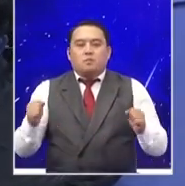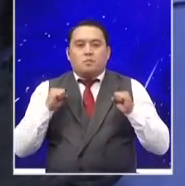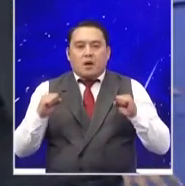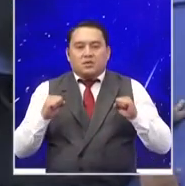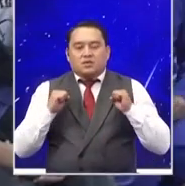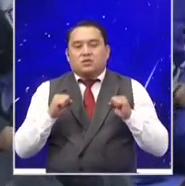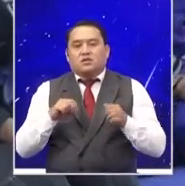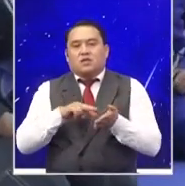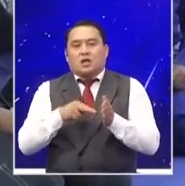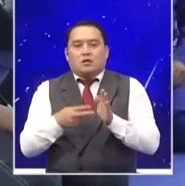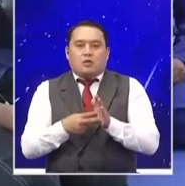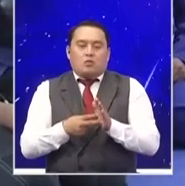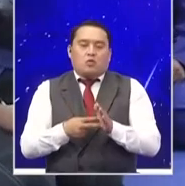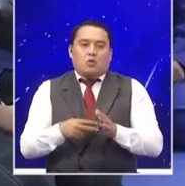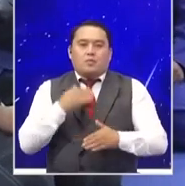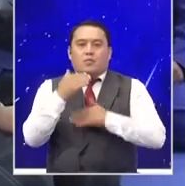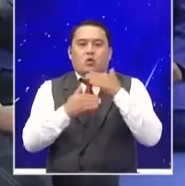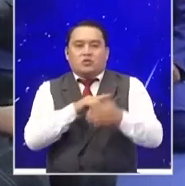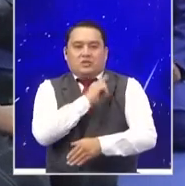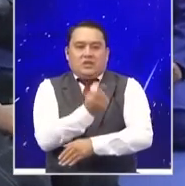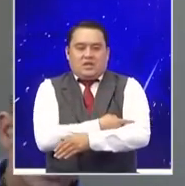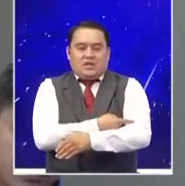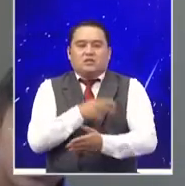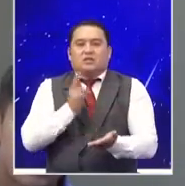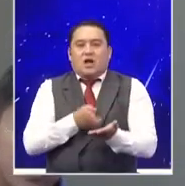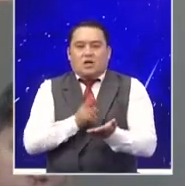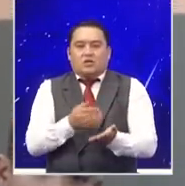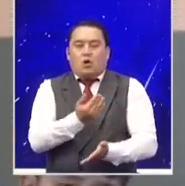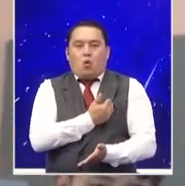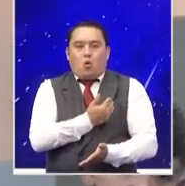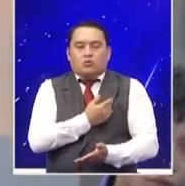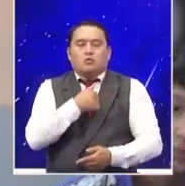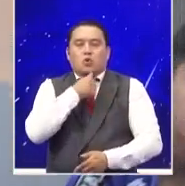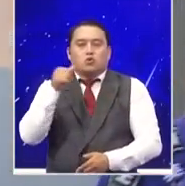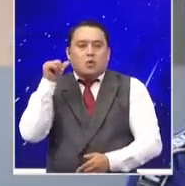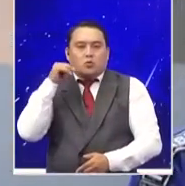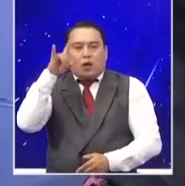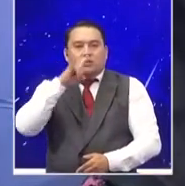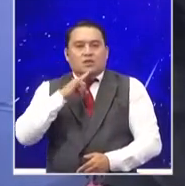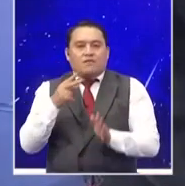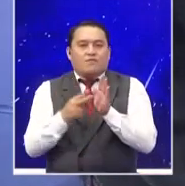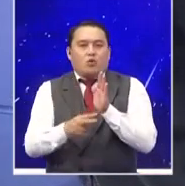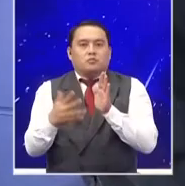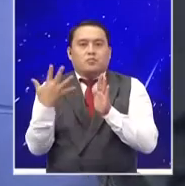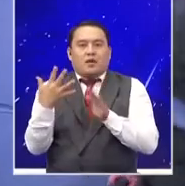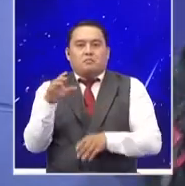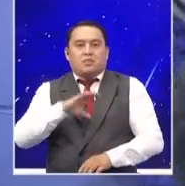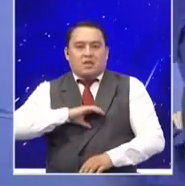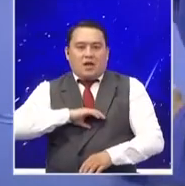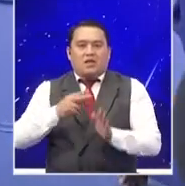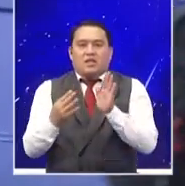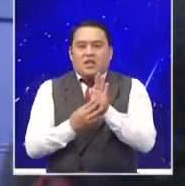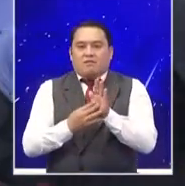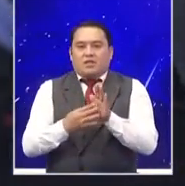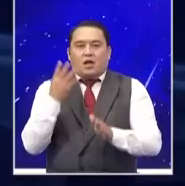чемпионами мира и в очередной раз доказать, что именно они сильнейшие. Стоит отметить, в прошлом году на Кубке мира казахстанцы завоевали 85 медалей. 9 из